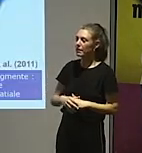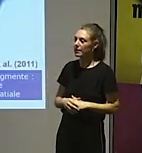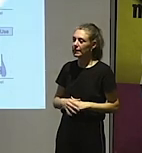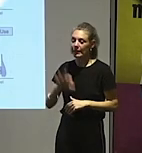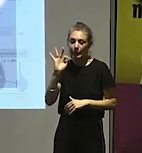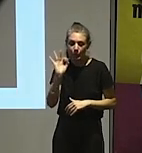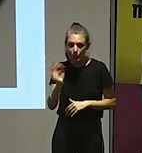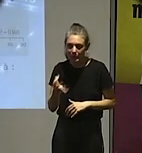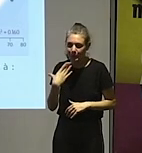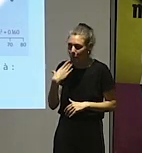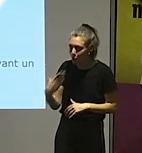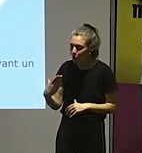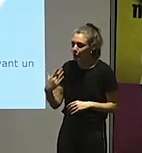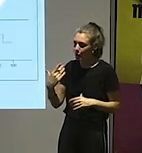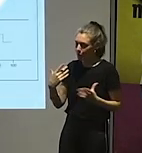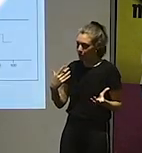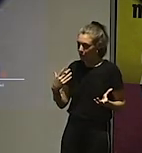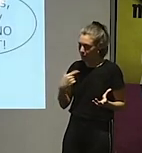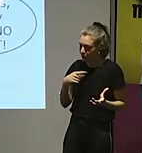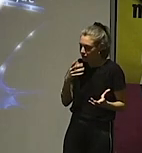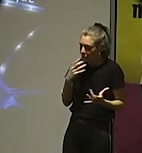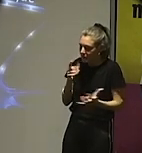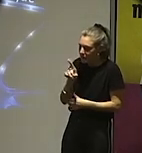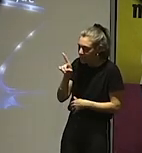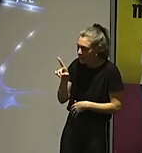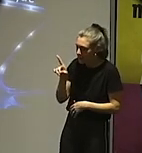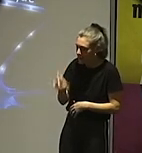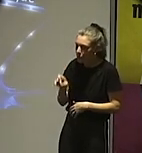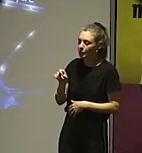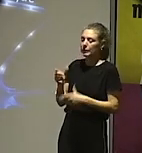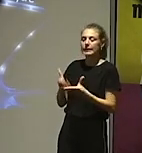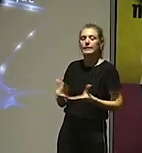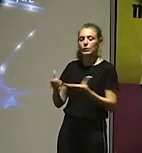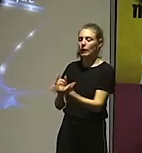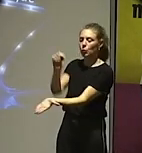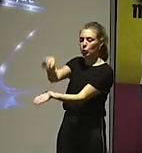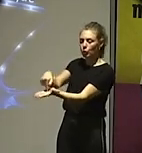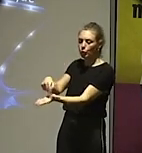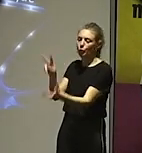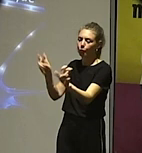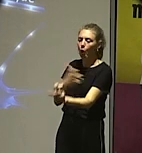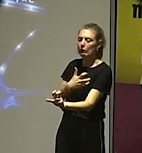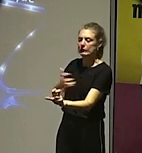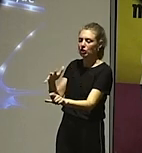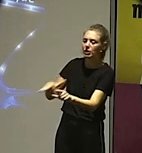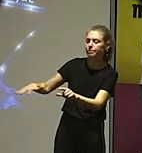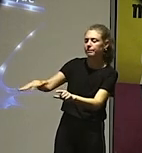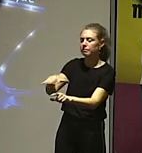Oui, bonsoir. C'était une question par rapport, dans les habitats enrichis, quels sont les éléments